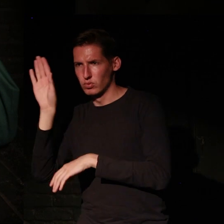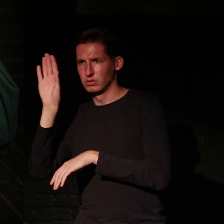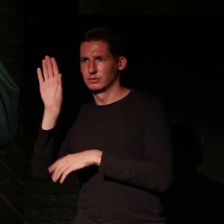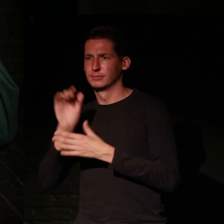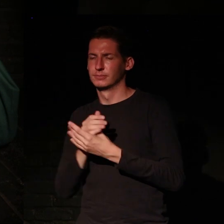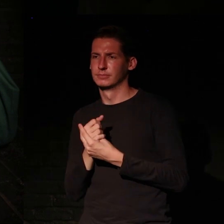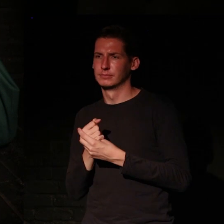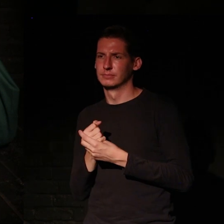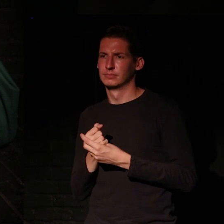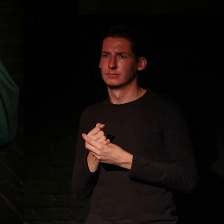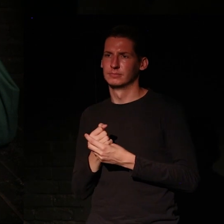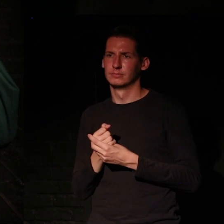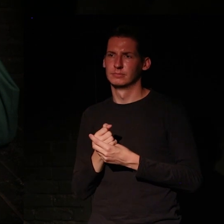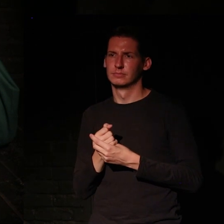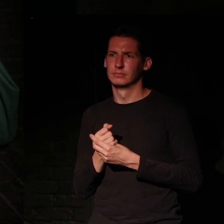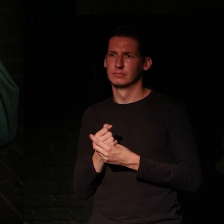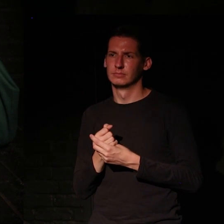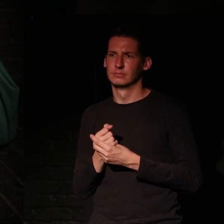temat